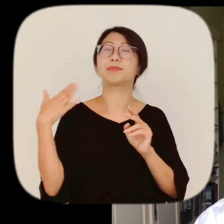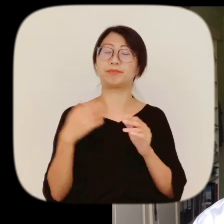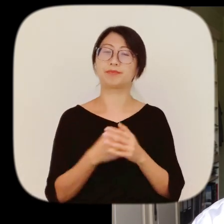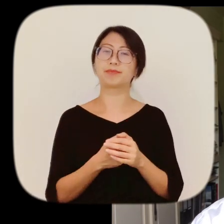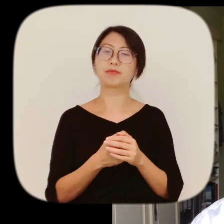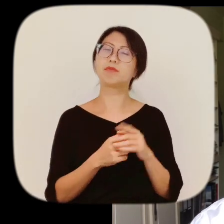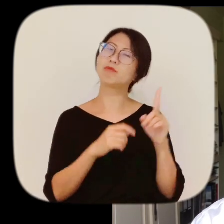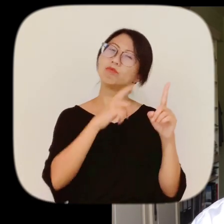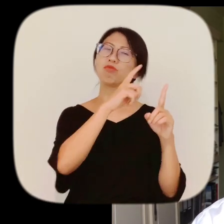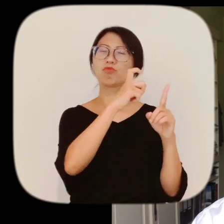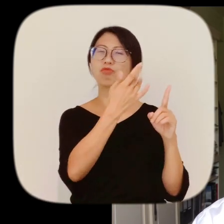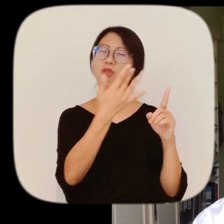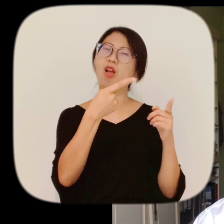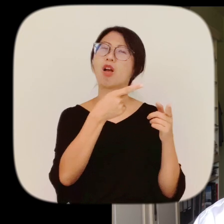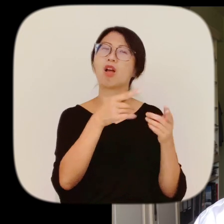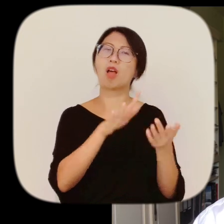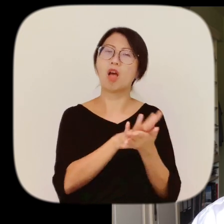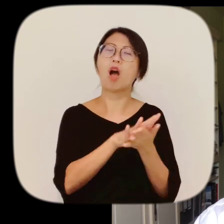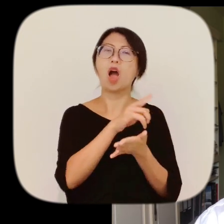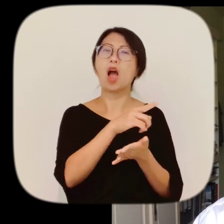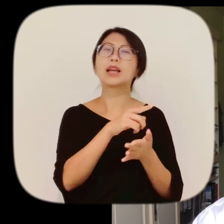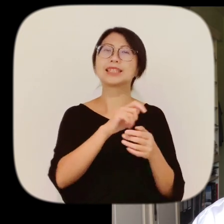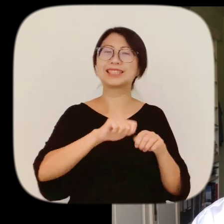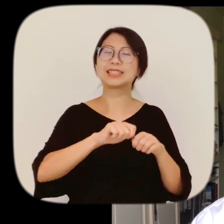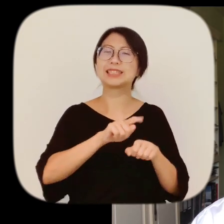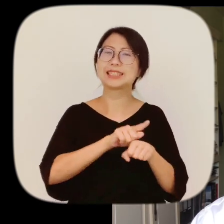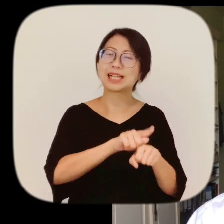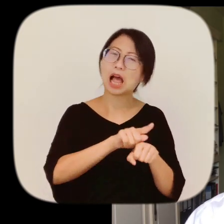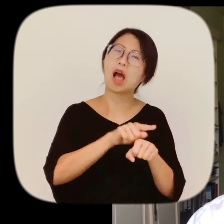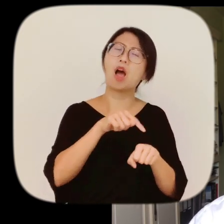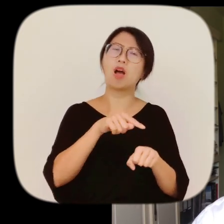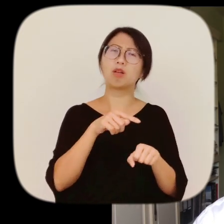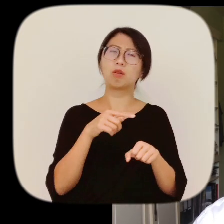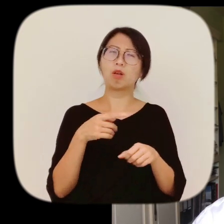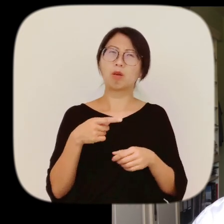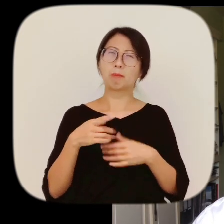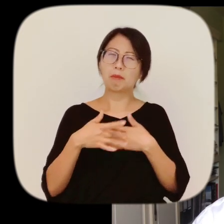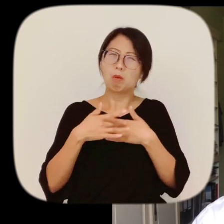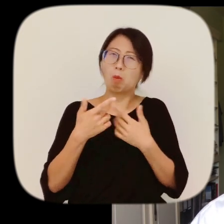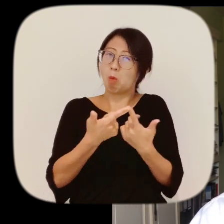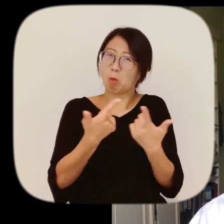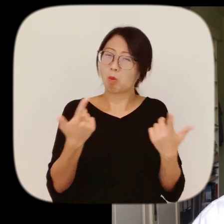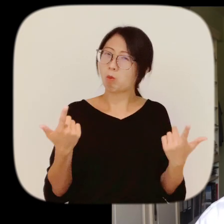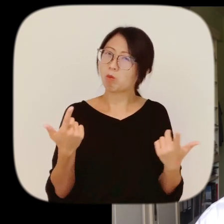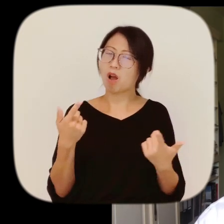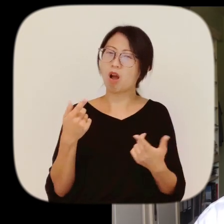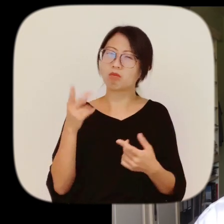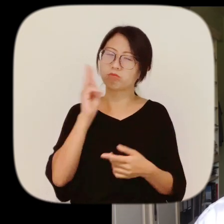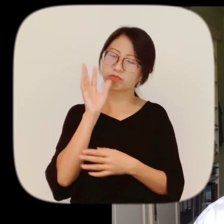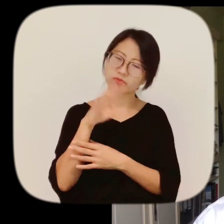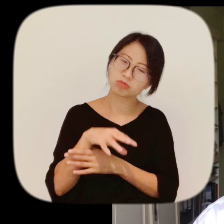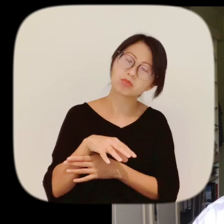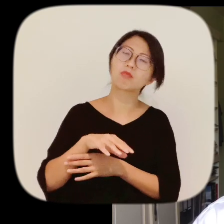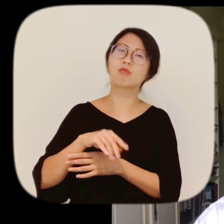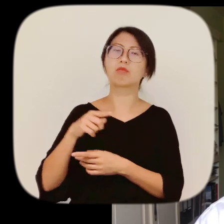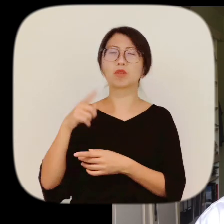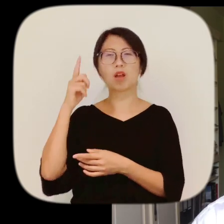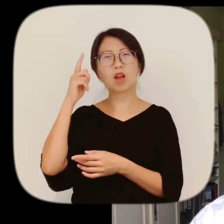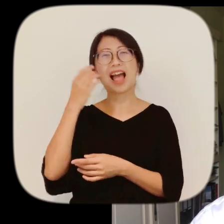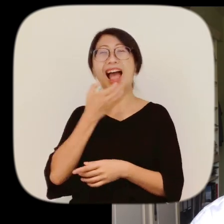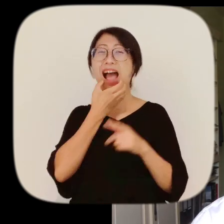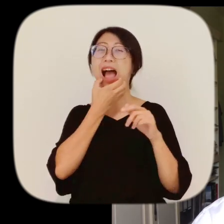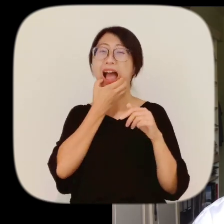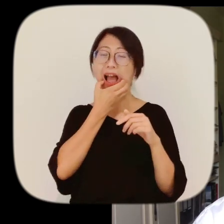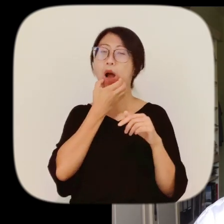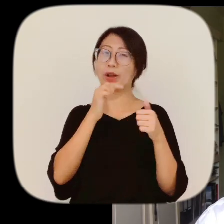会寻找到一些意义出来的就好像当时他们都可以很沮丧的你看那些在育中的书信里面